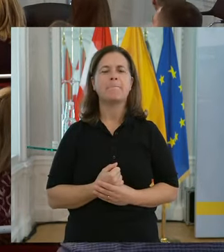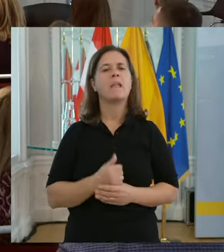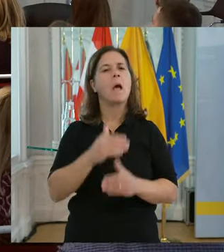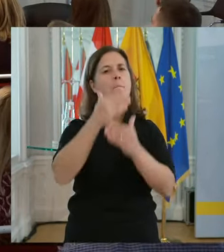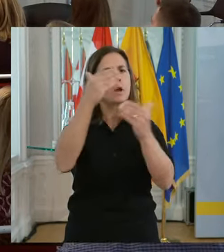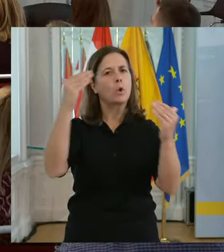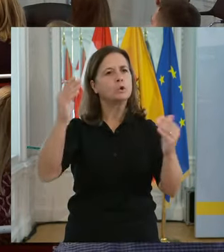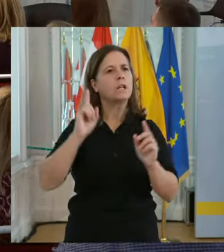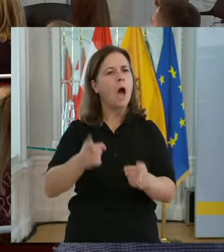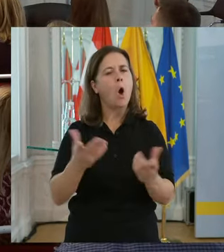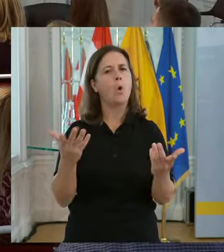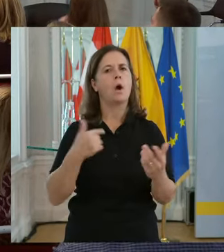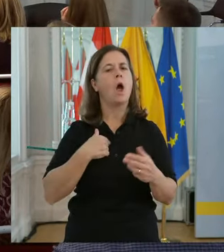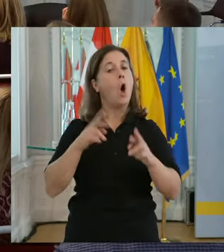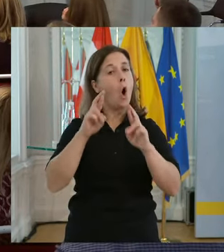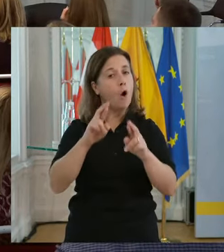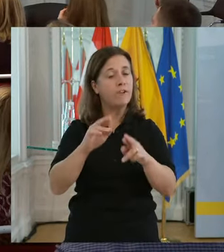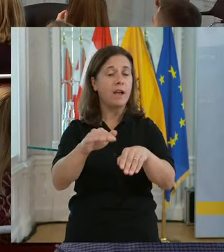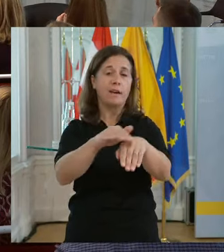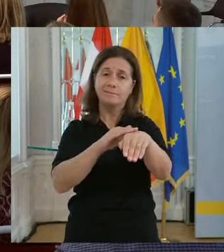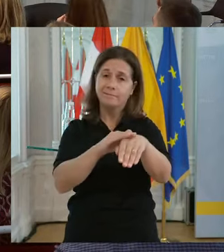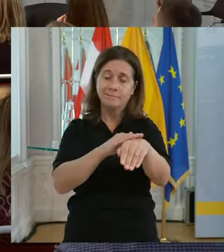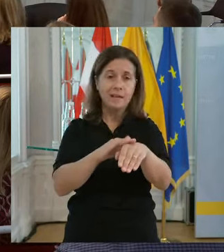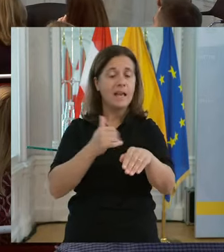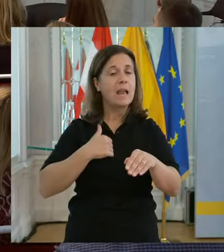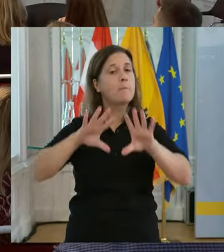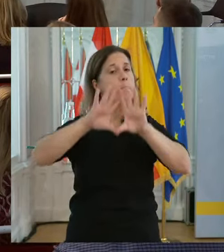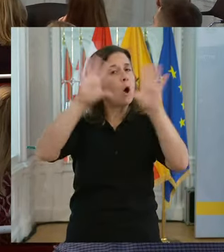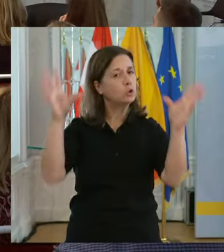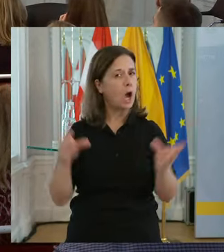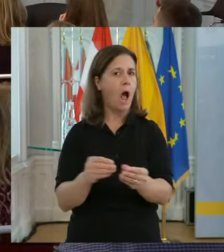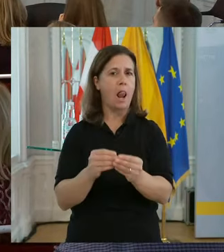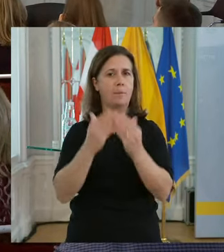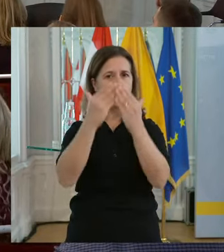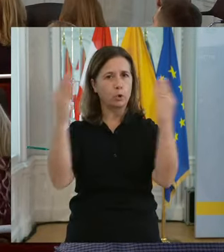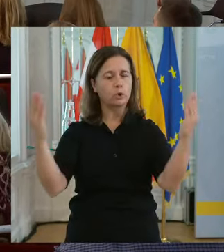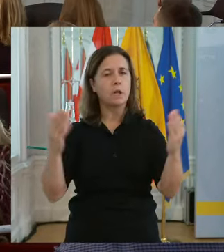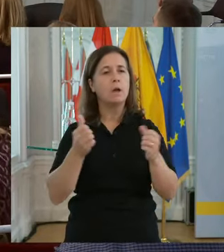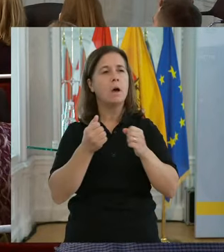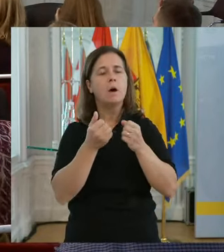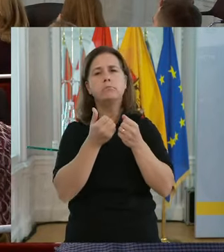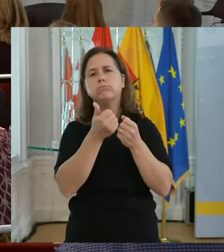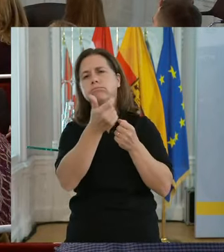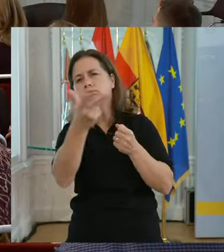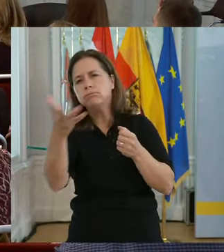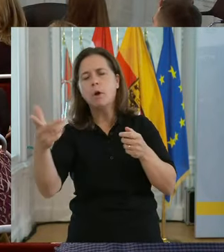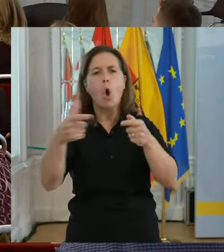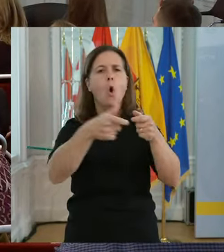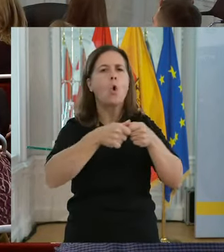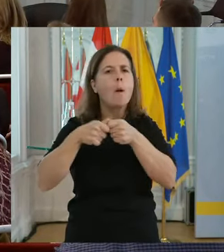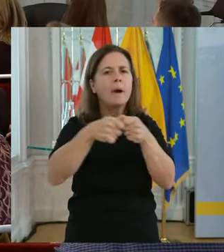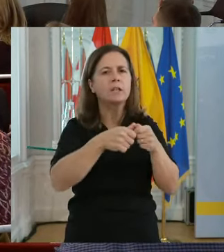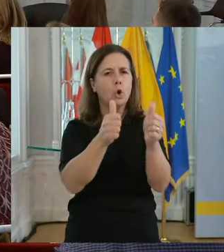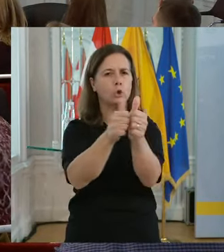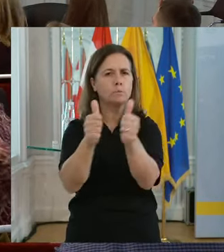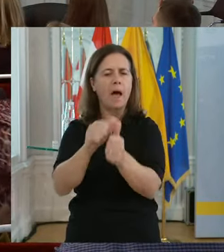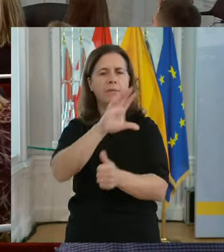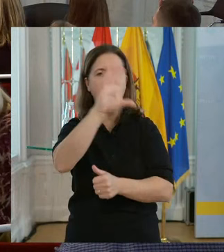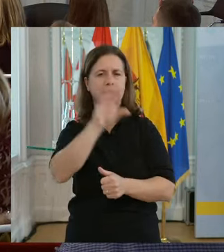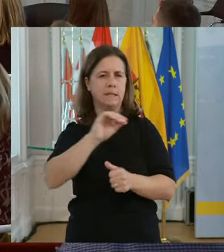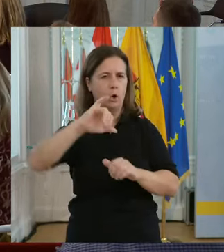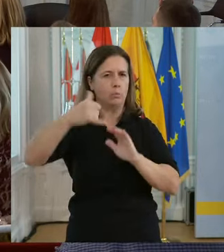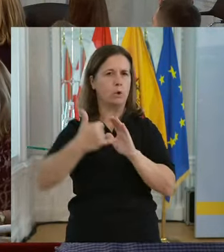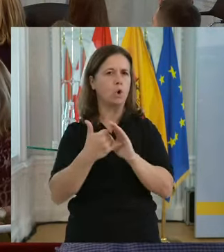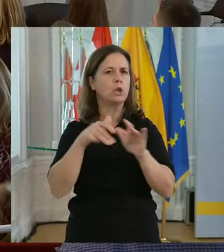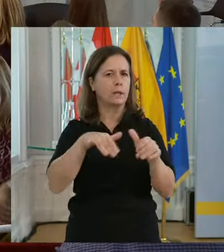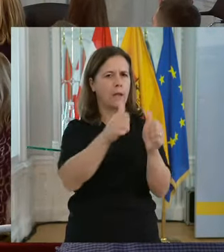Begrüßen darf ich auch, und ich hoffe, Sie verzeihen es mir, wenn ich es pauschal mache, die zahlreichen Kooperationspartnerinnen, die das Zero Project